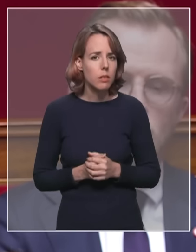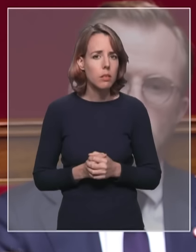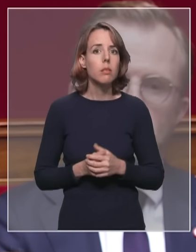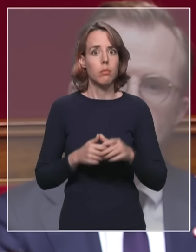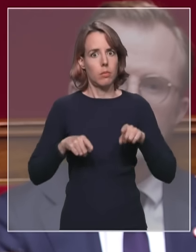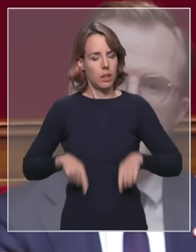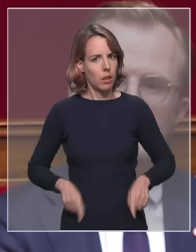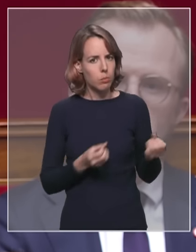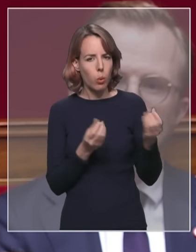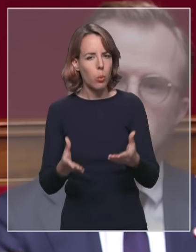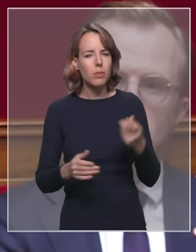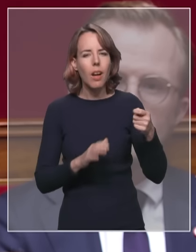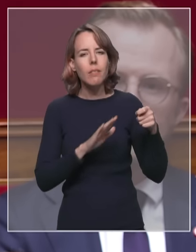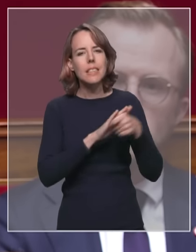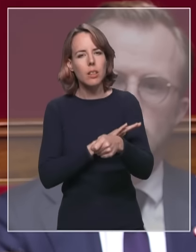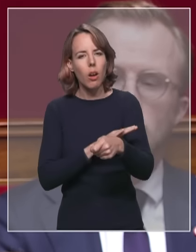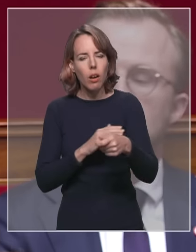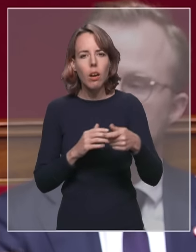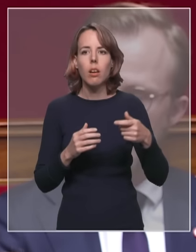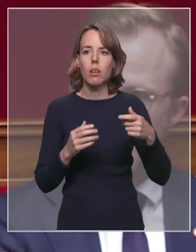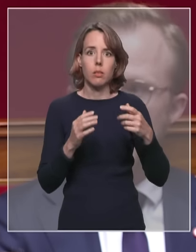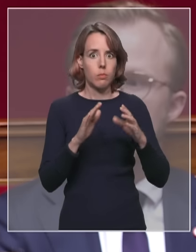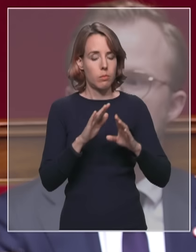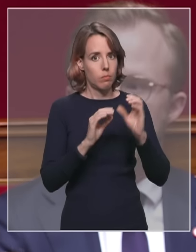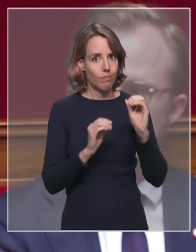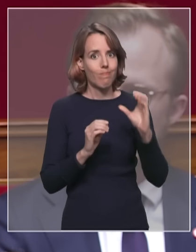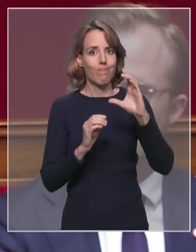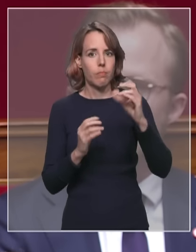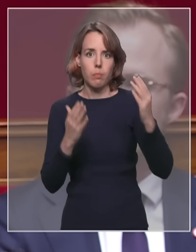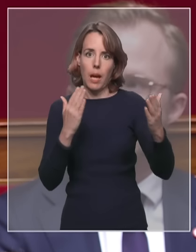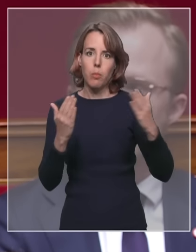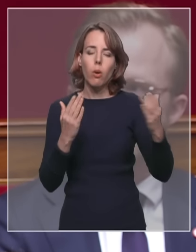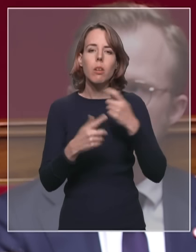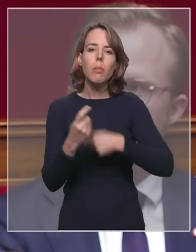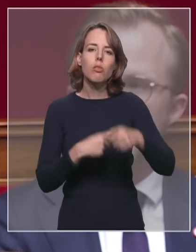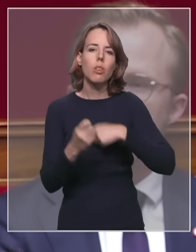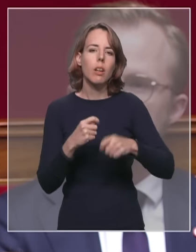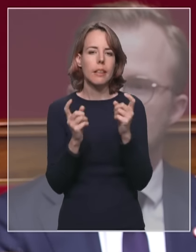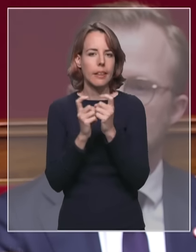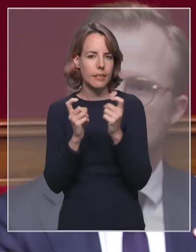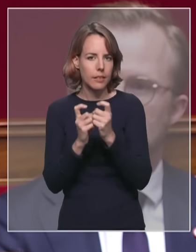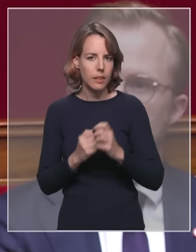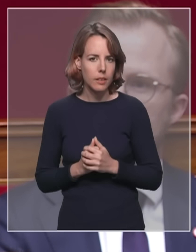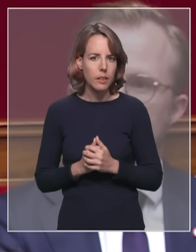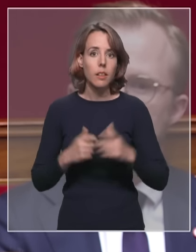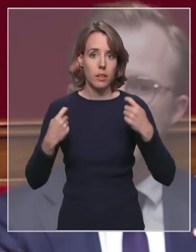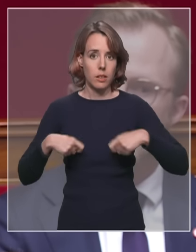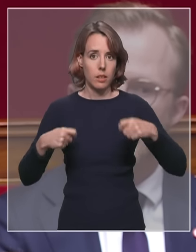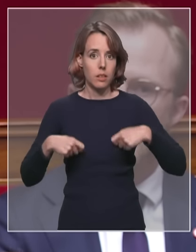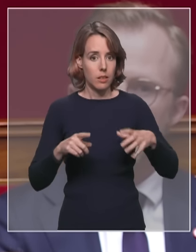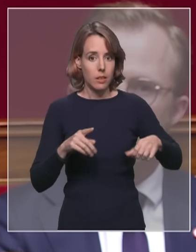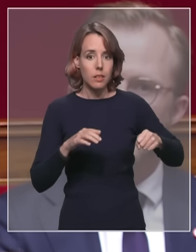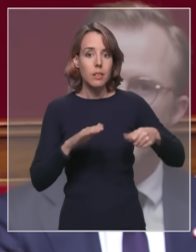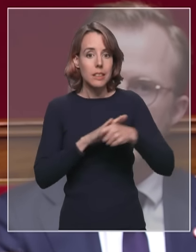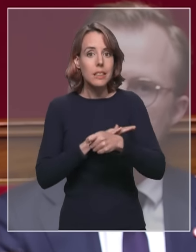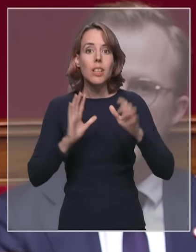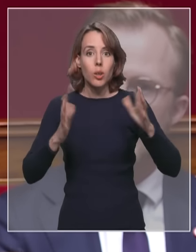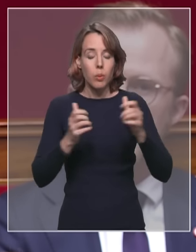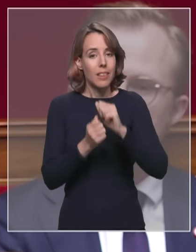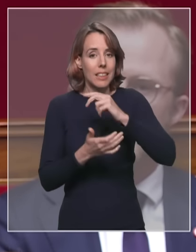une rémunération supérieure au prix du marché de l'électricité. Ces dépenses seront financées par une hausse des taxes sur